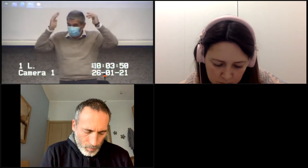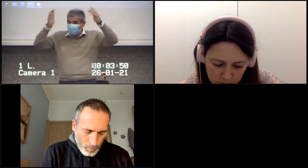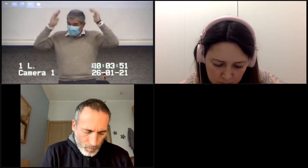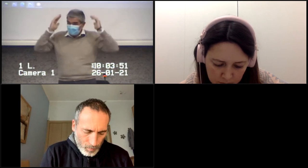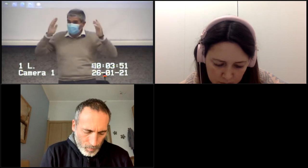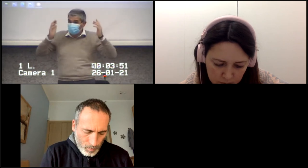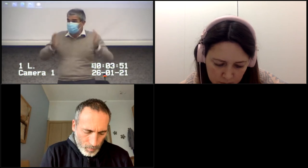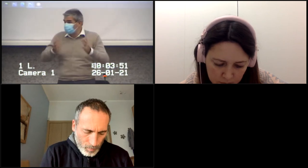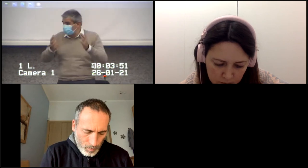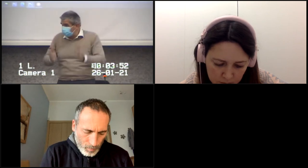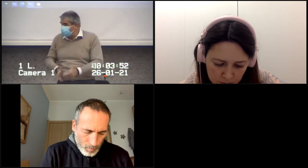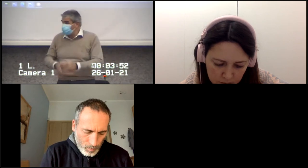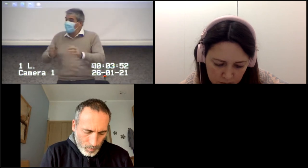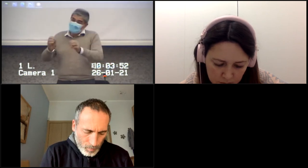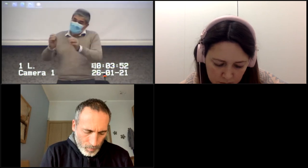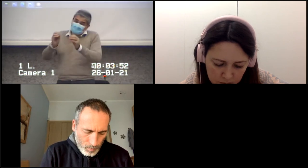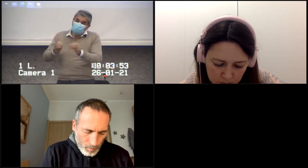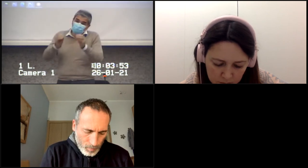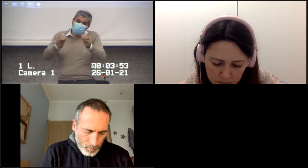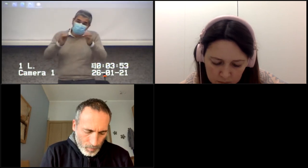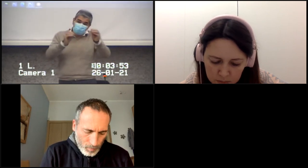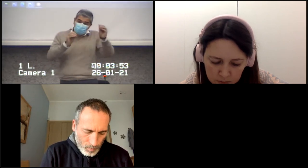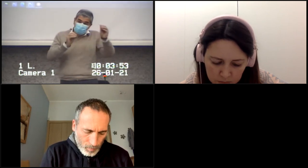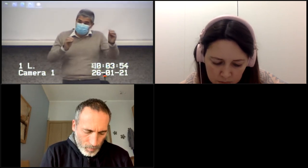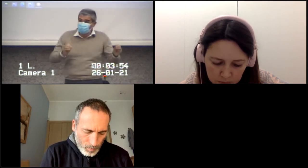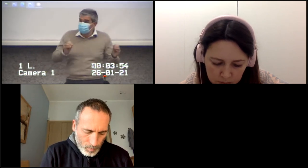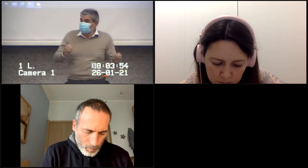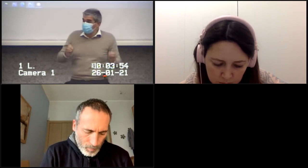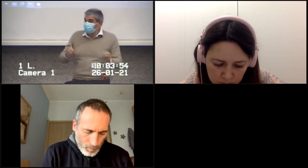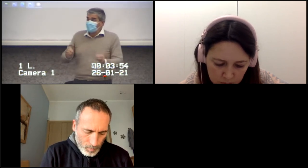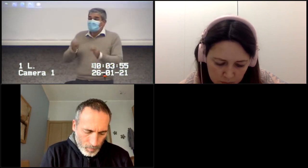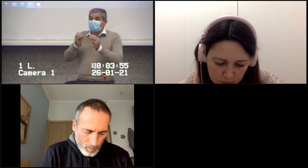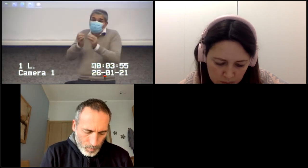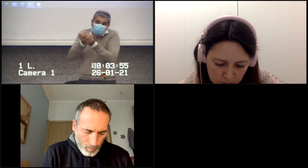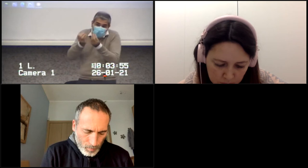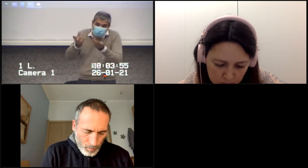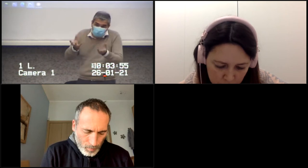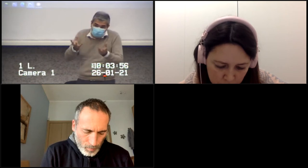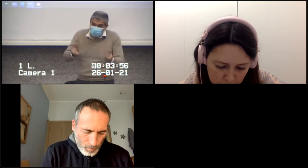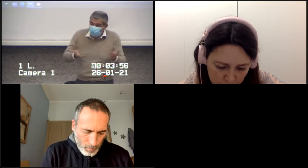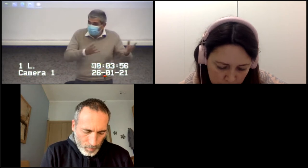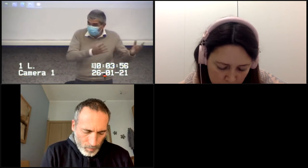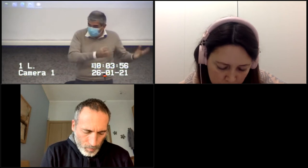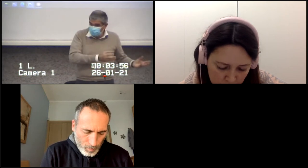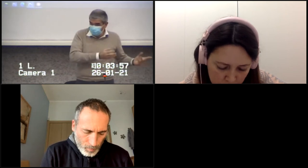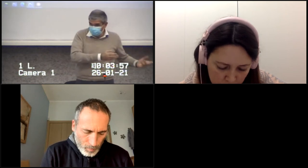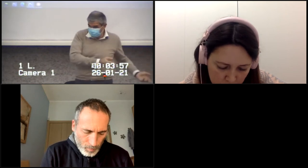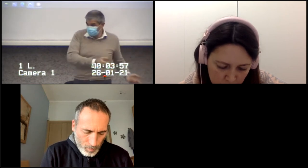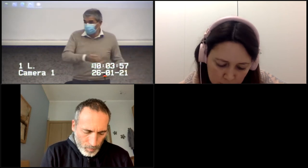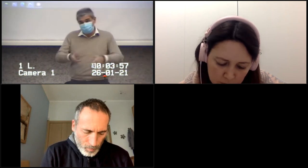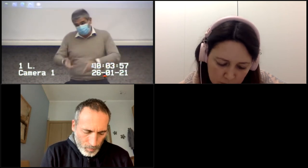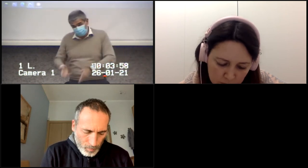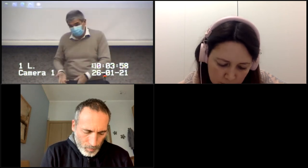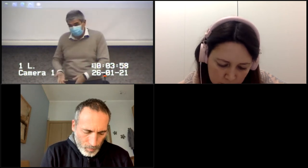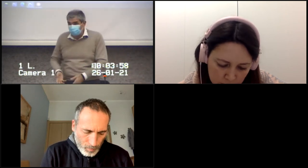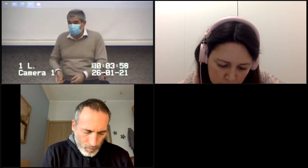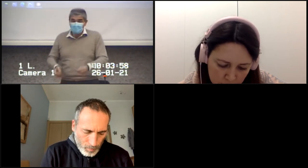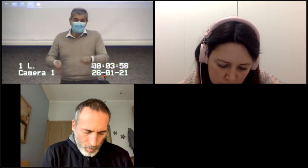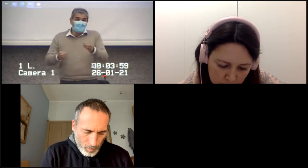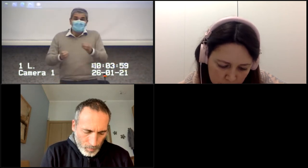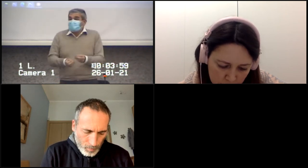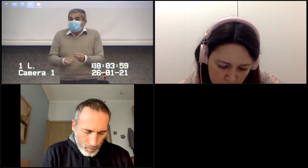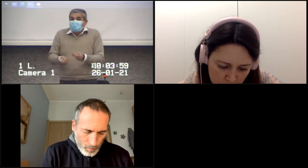PI vecchissimo del Ring Nord. Sono tutte piccolezze che ci sono, che hanno poco valore economico alcune, come la striscia rossa, questa ne ha di